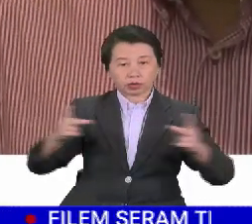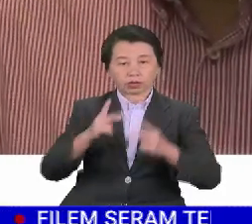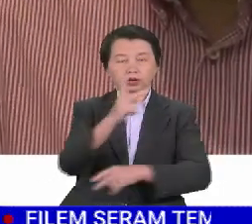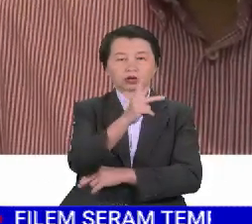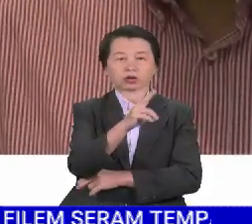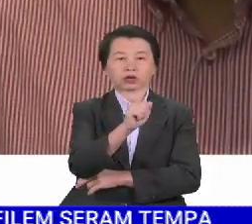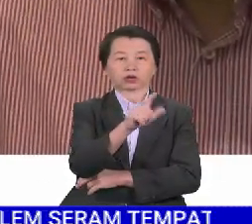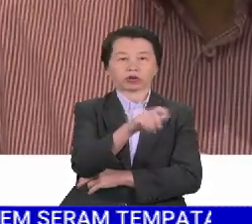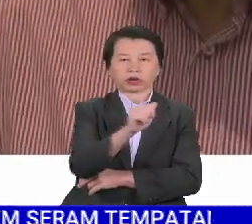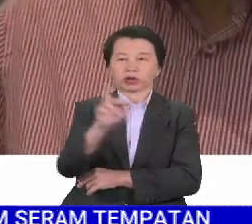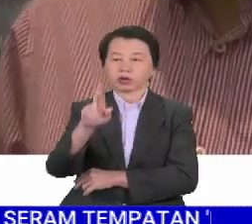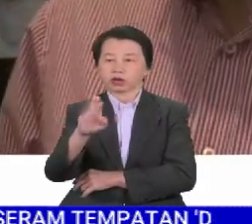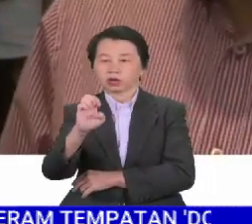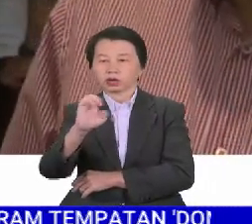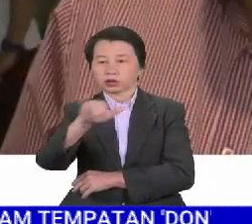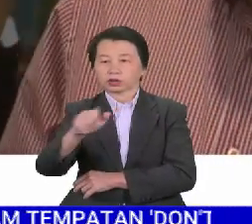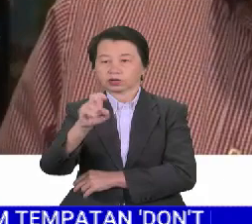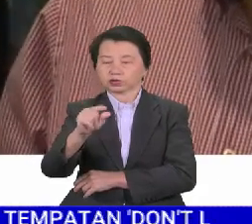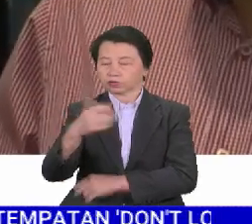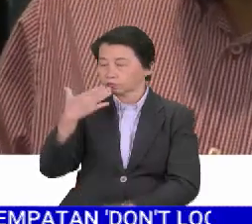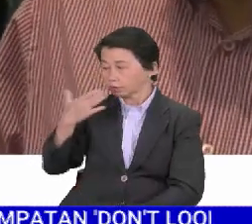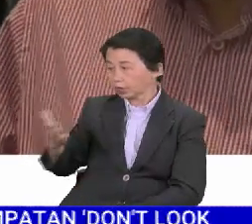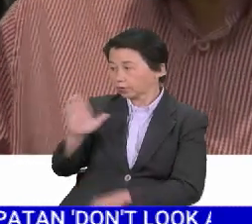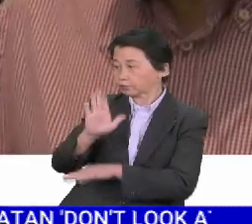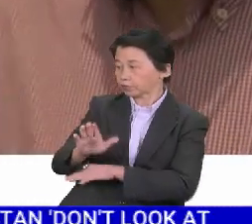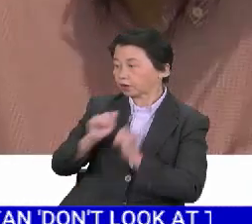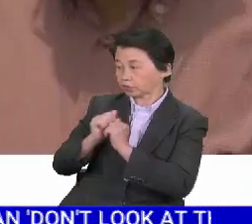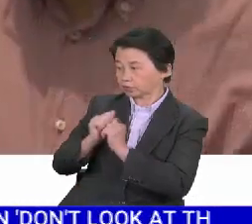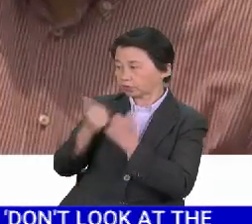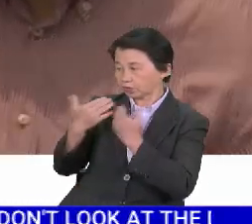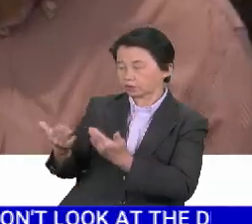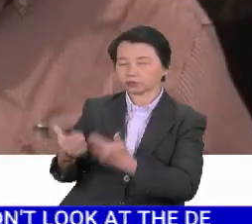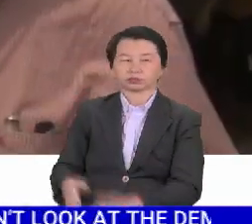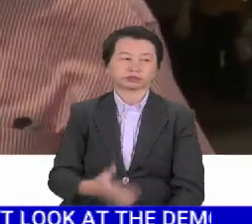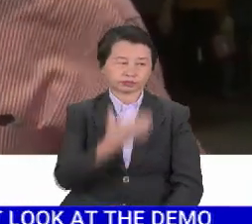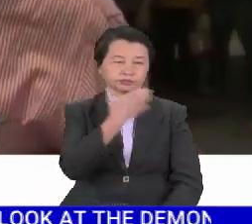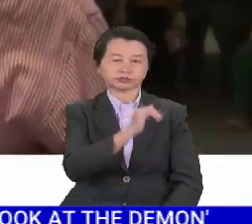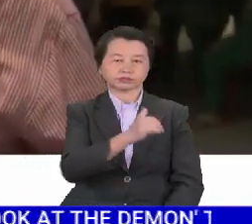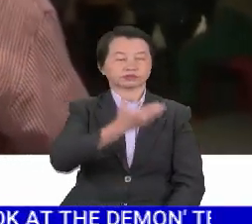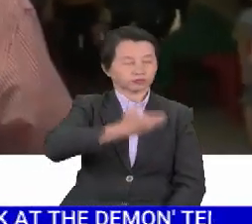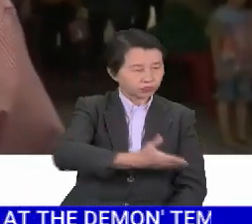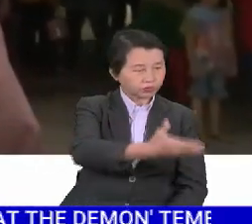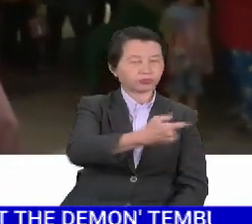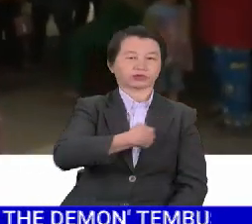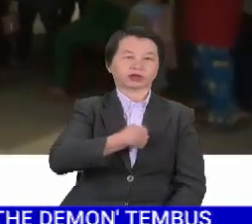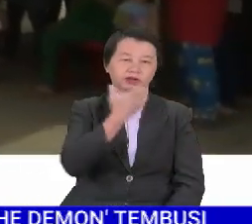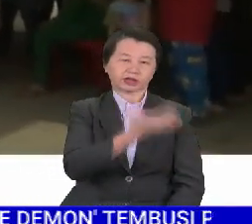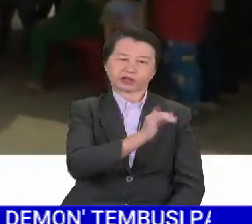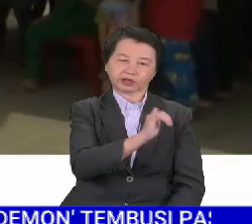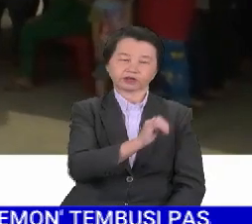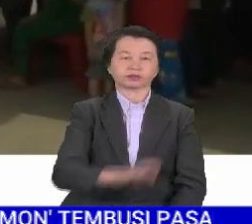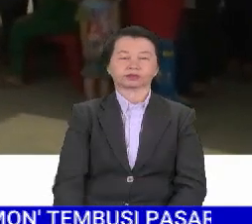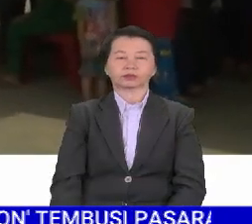Kuala Rajang. Jadi terima kasih kerana bersama kami untuk petang ini, Datuk. Terima kasih sama kerana dapat menjemput saya ke program ini. Jadi